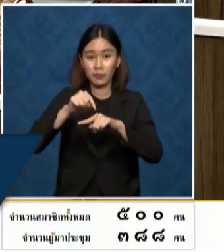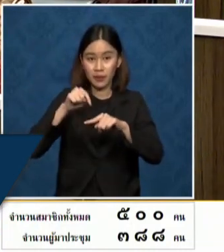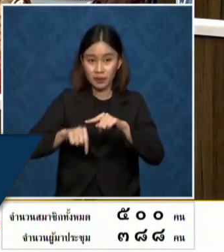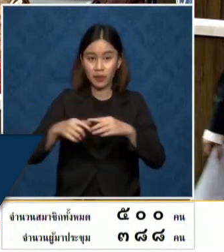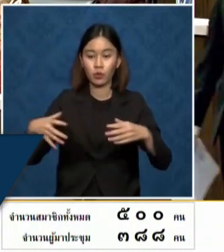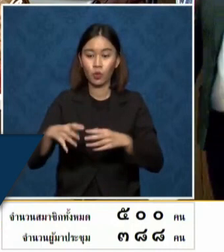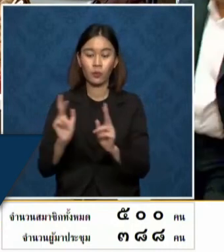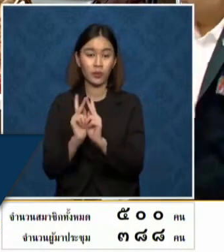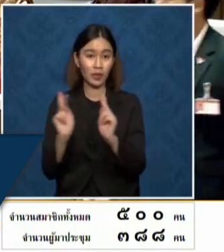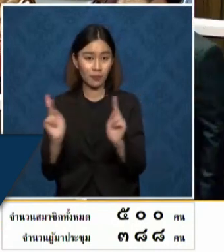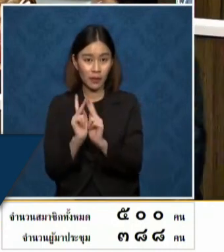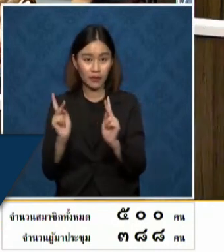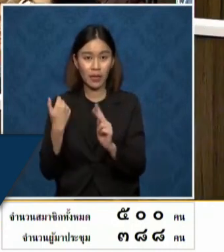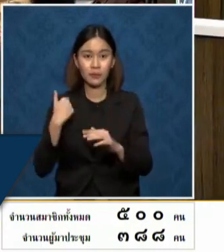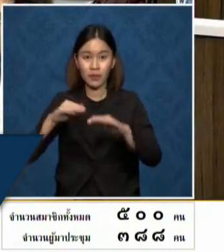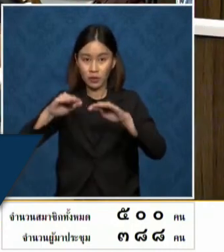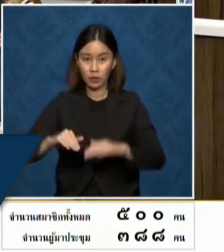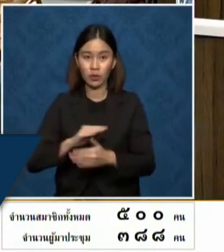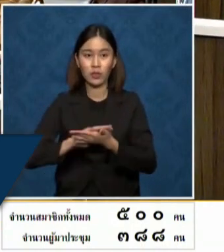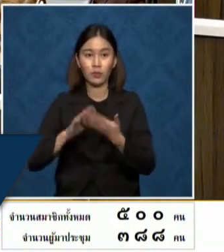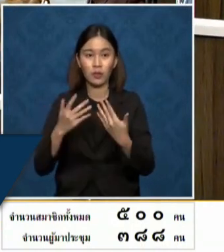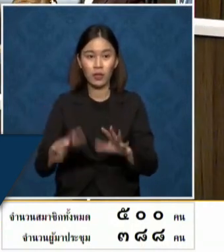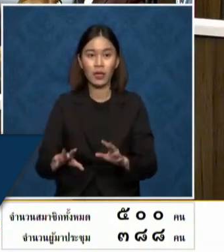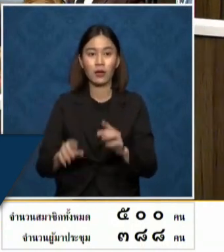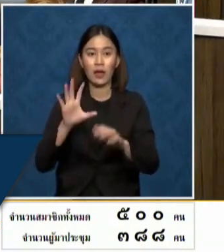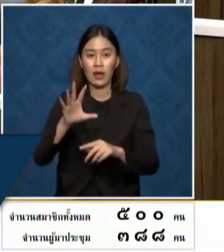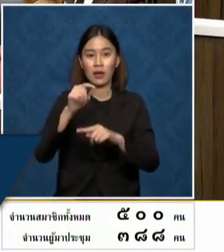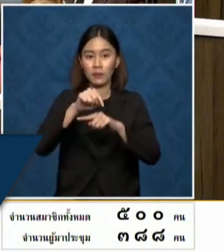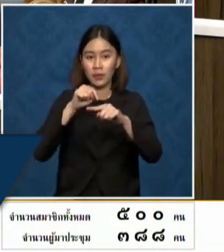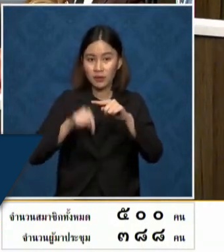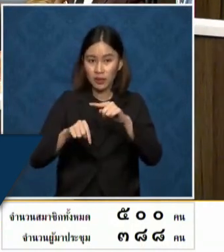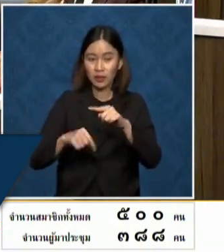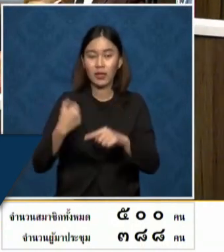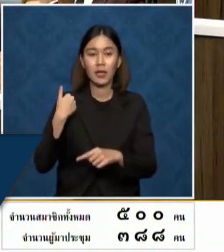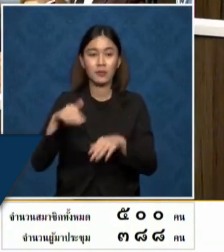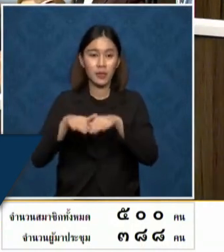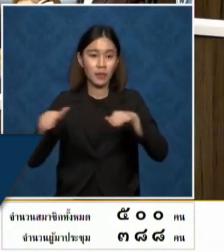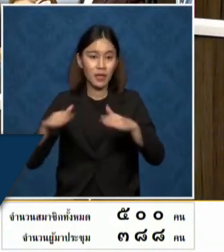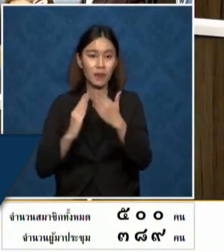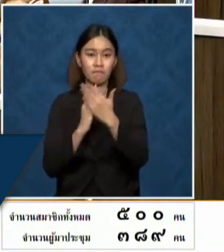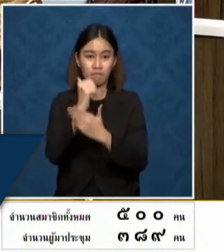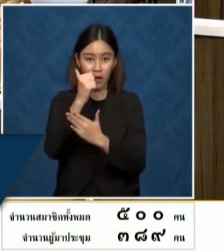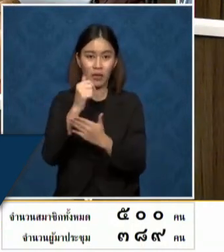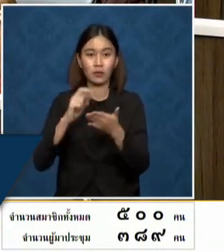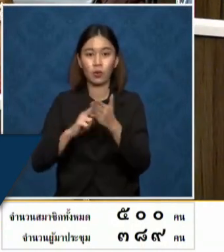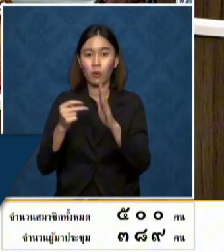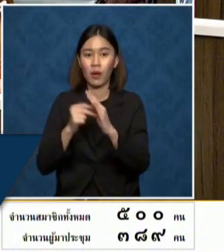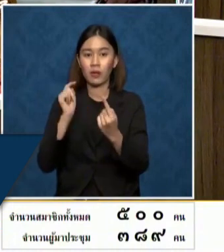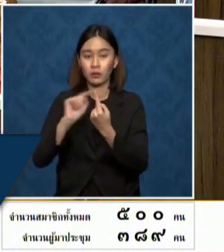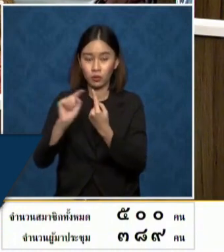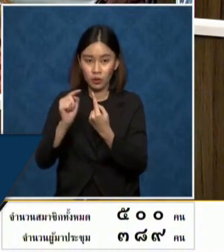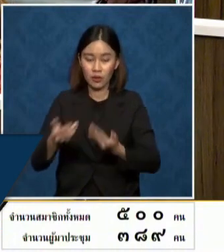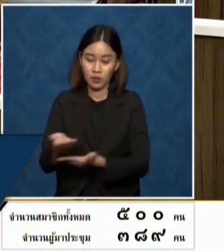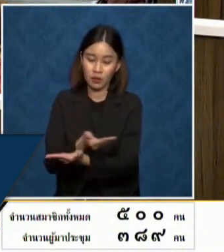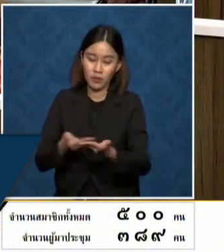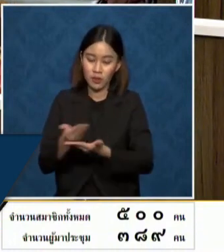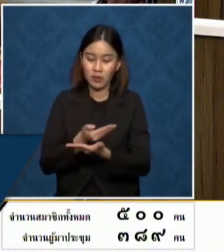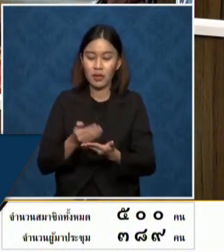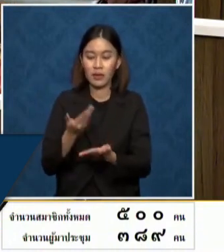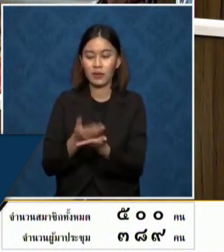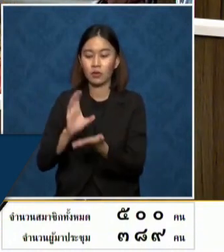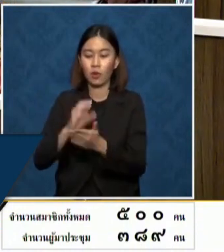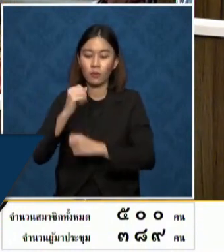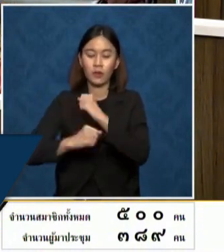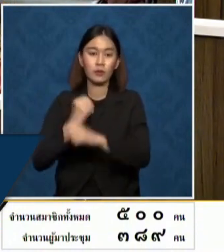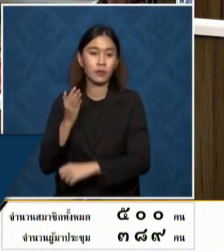ชั้นกรรมาธิการก็มีการปรับลดลงไปแล้วแต่เพียงแค่ 5%เพื่อให้เกิดประสิทธิผลและเพื่อเป็นหลักในการพิจารณางบประมาณใน